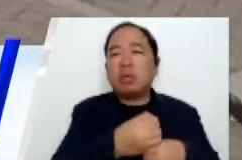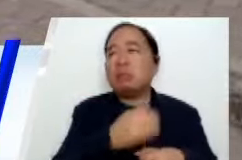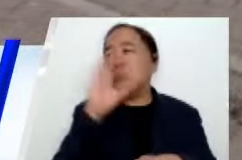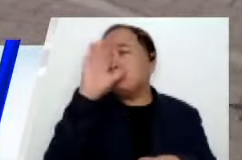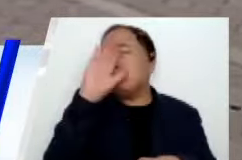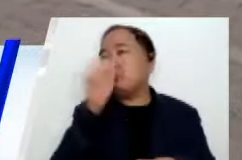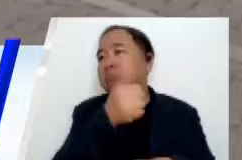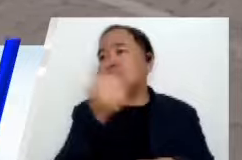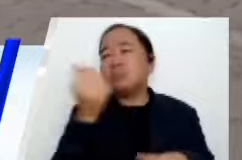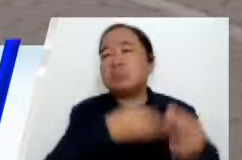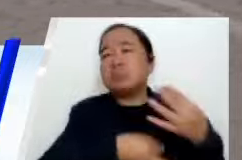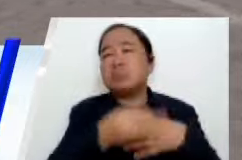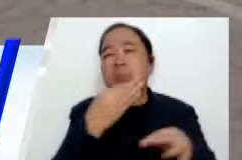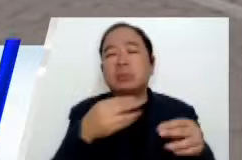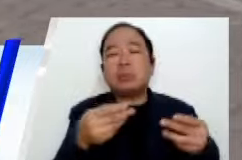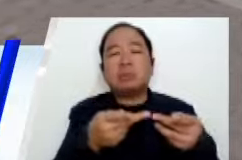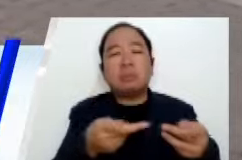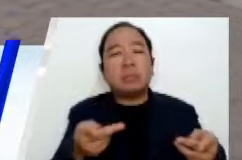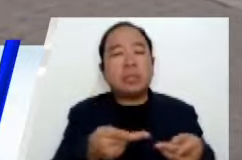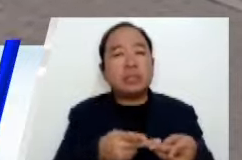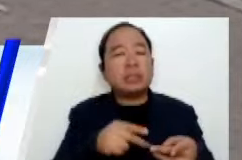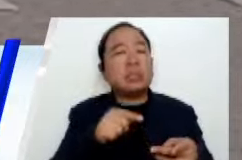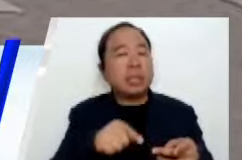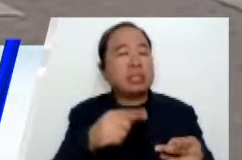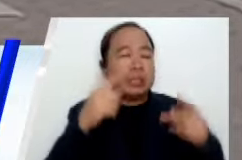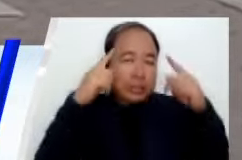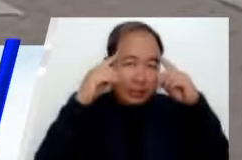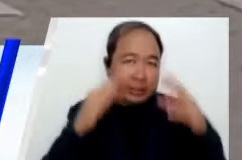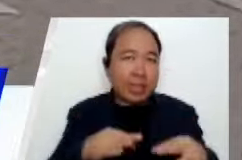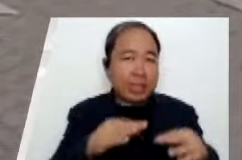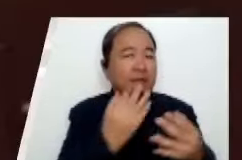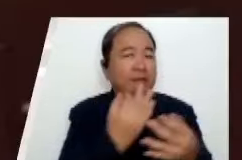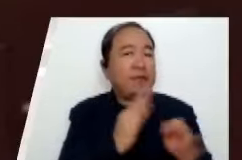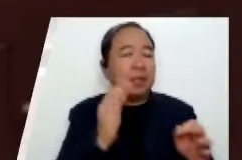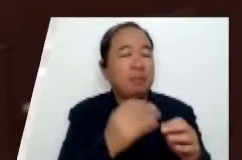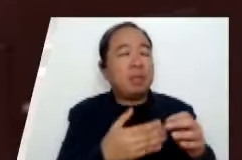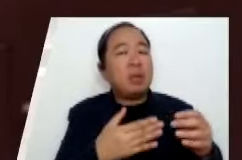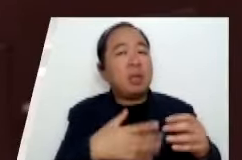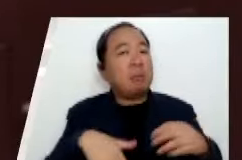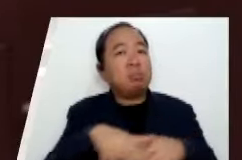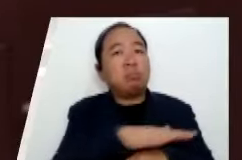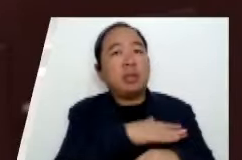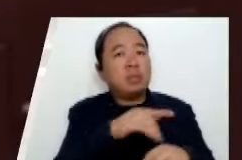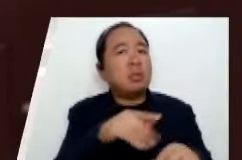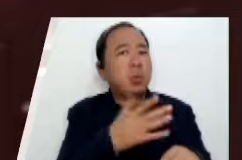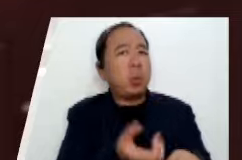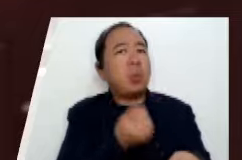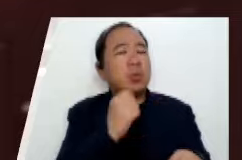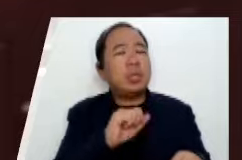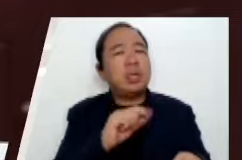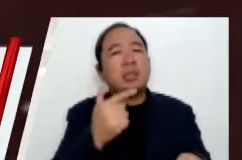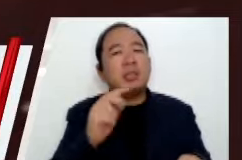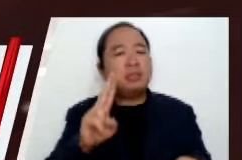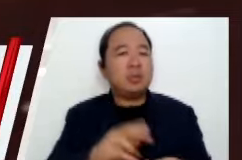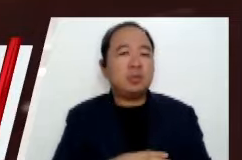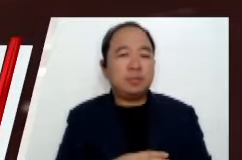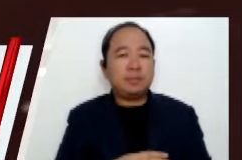Ito raw ang dahilan para piliin ang Freedom Park na pag-aari ng LGU. Sa city police pa